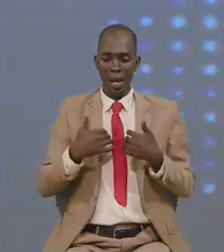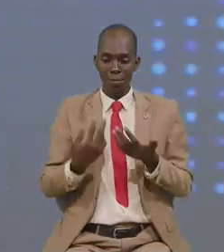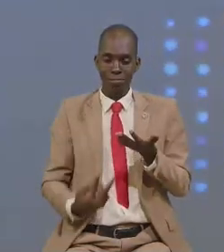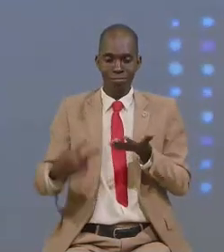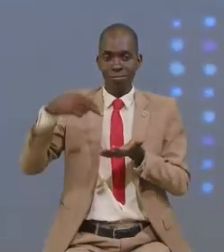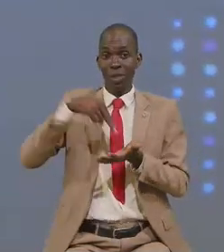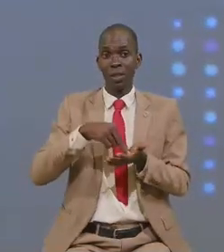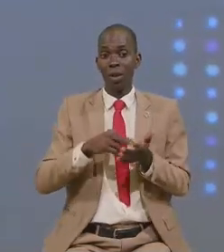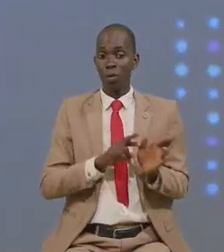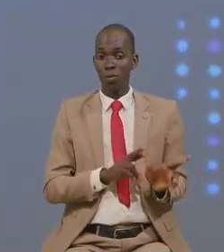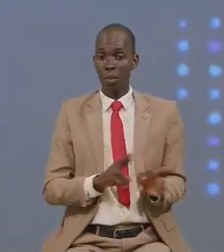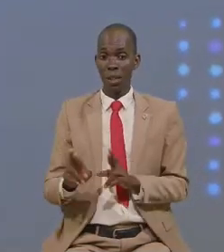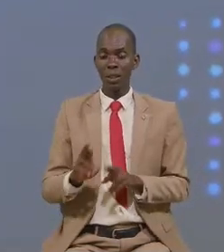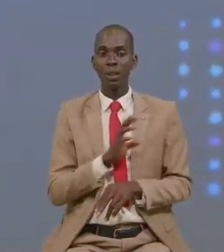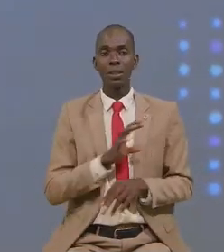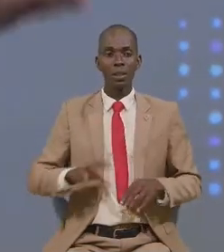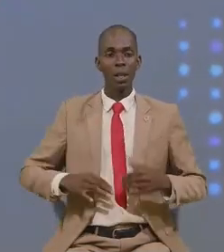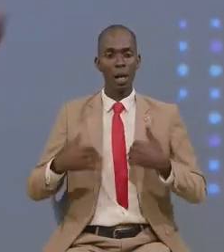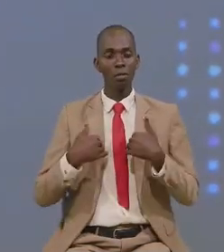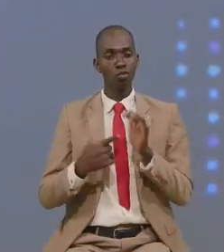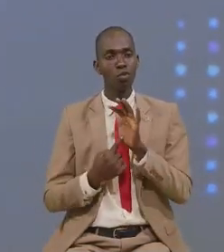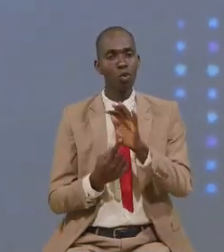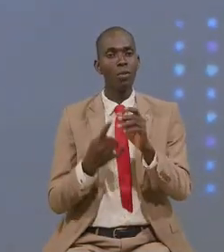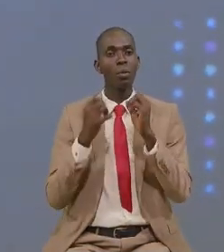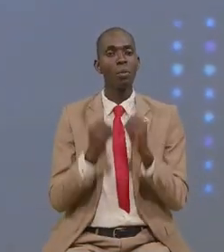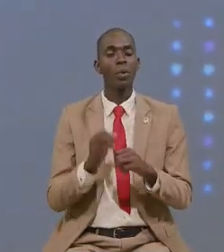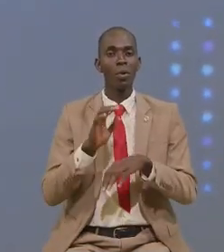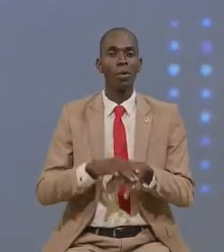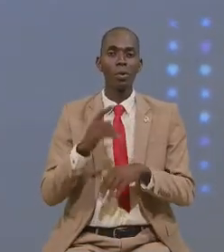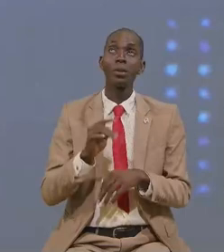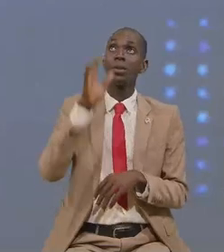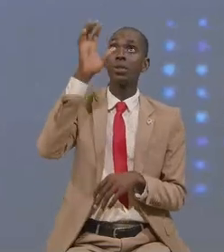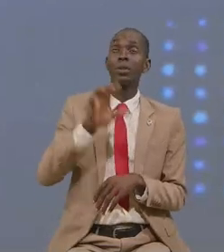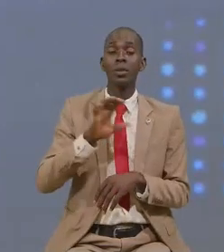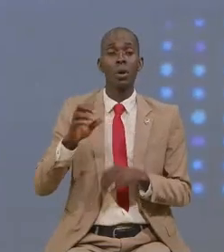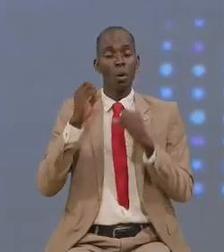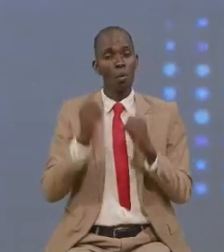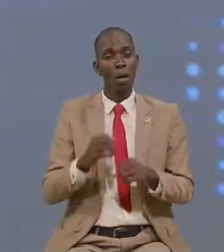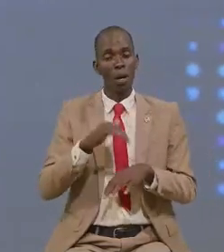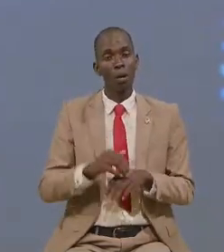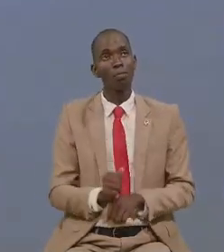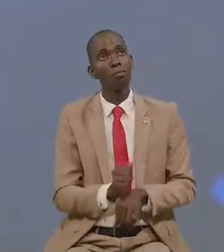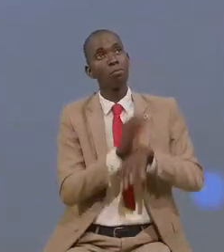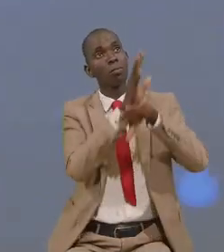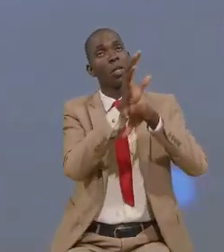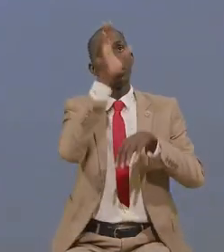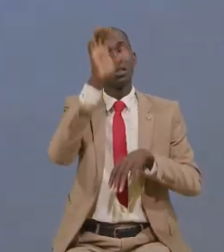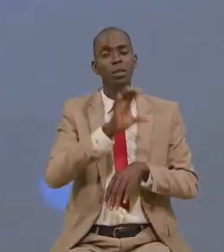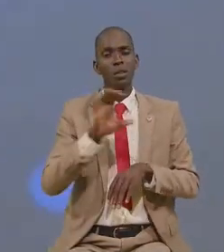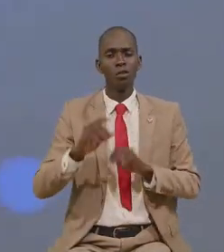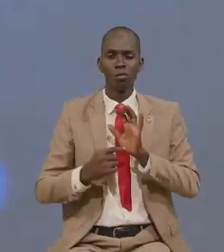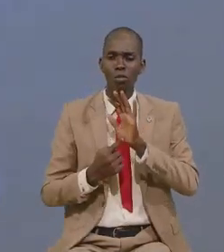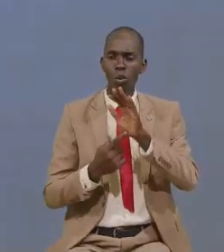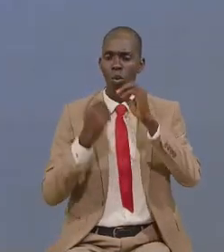démontré la puissance sur la croix, la puissance au calvaire. Il a démontré la puissance sur